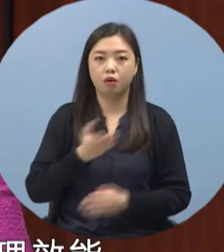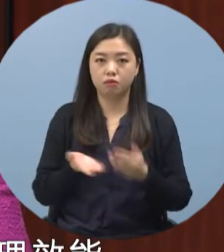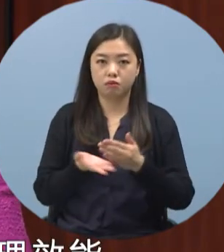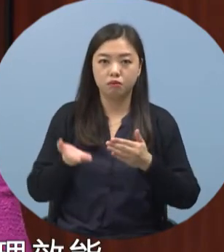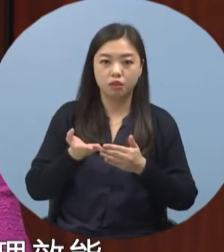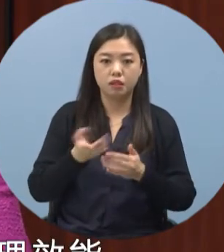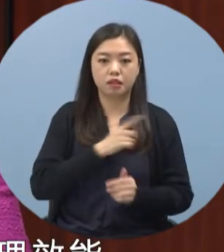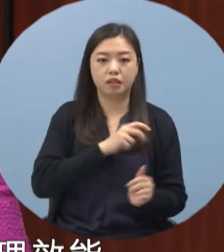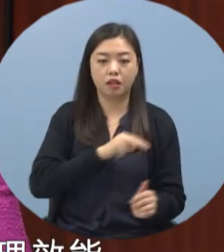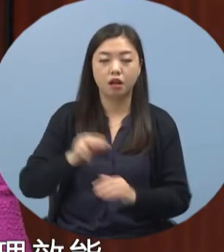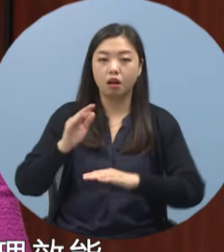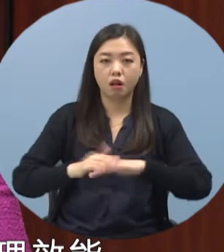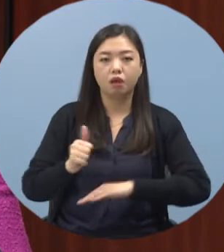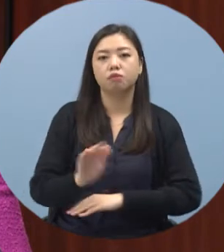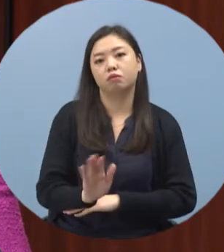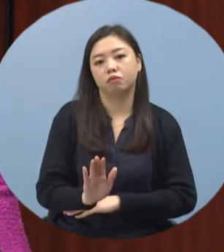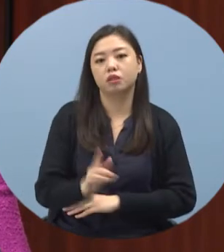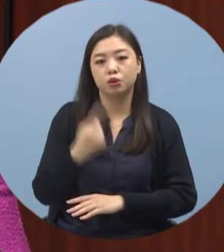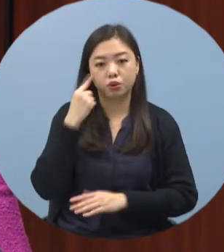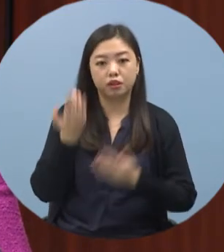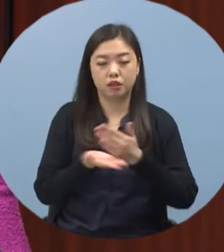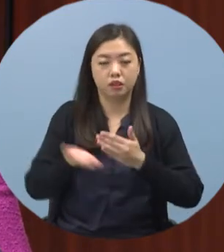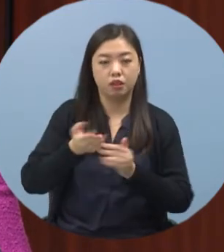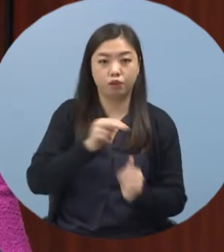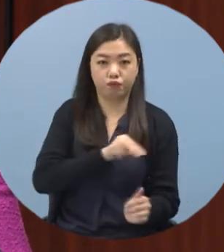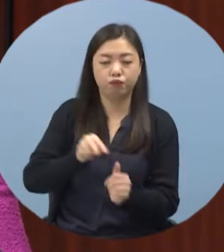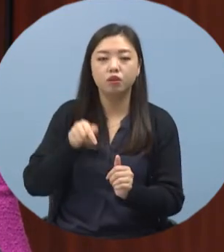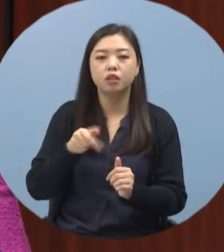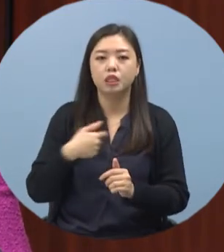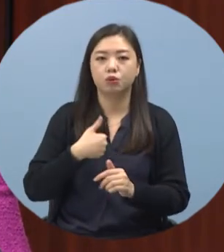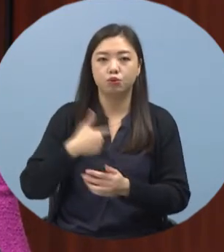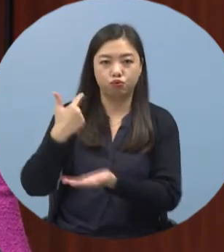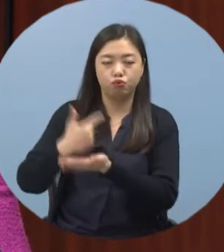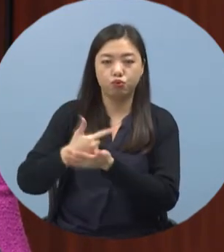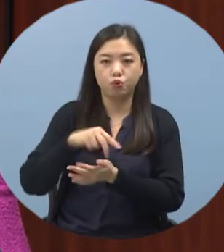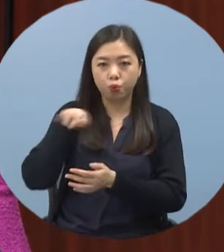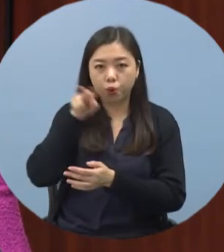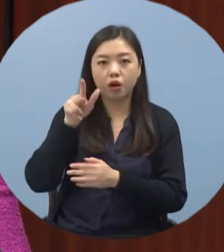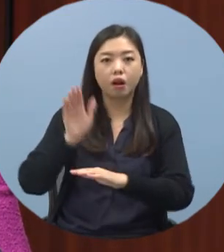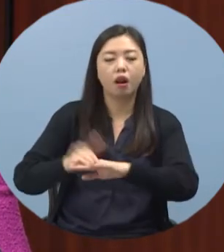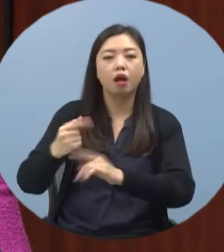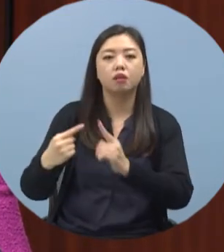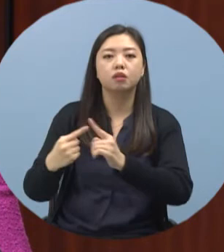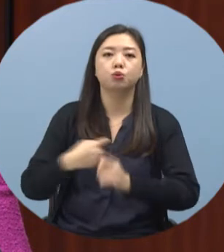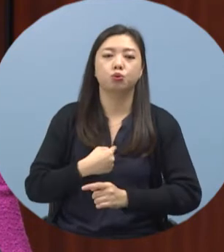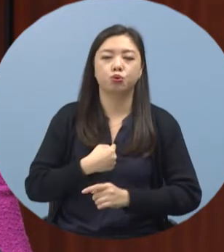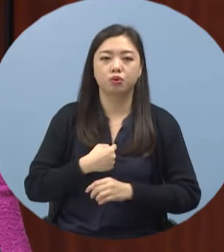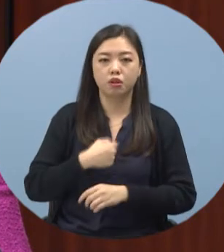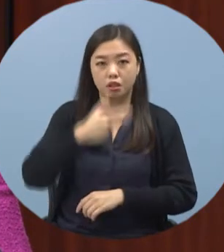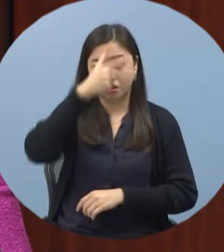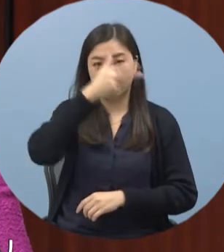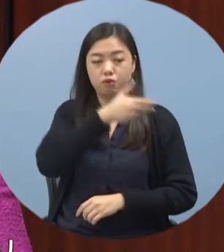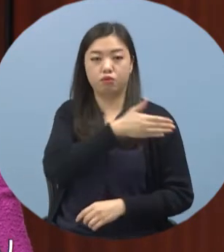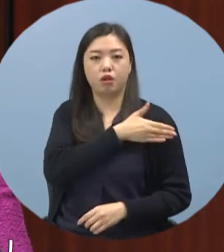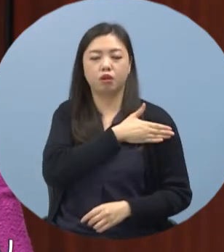會提升到治理效能。要提升治理效能是需要有人才的。當然作為特區政